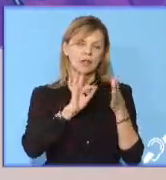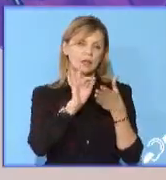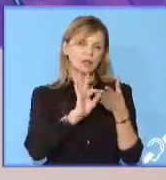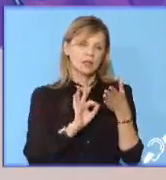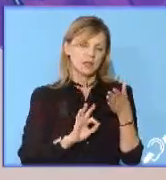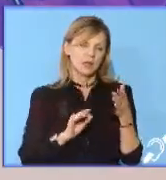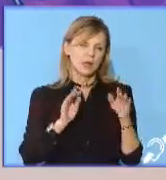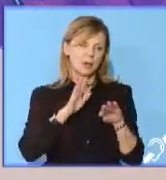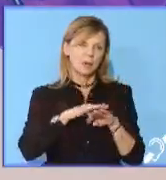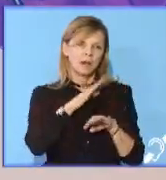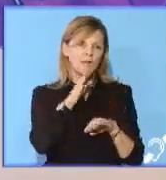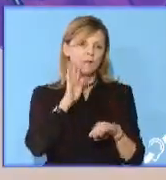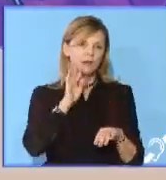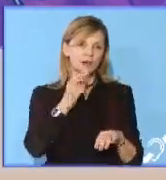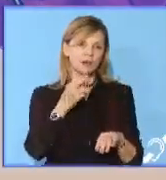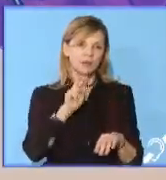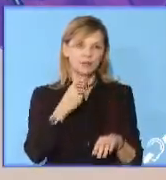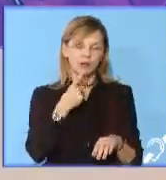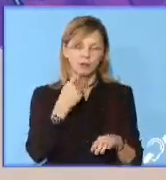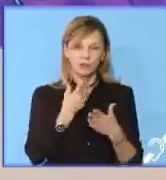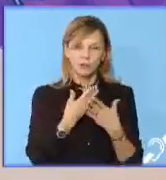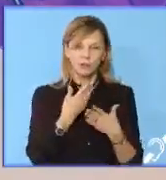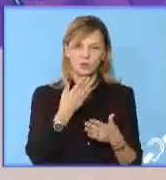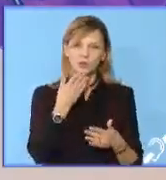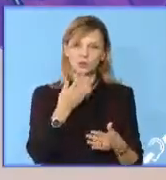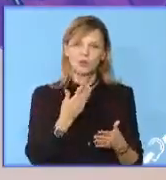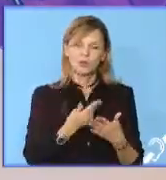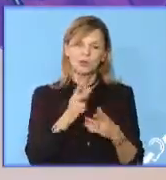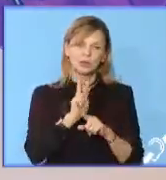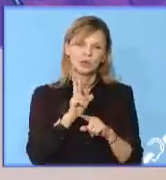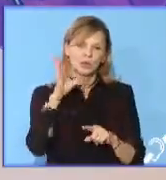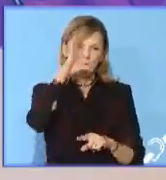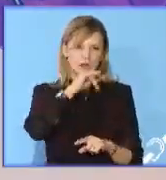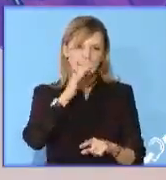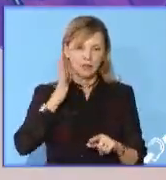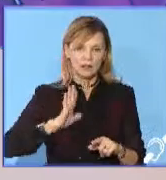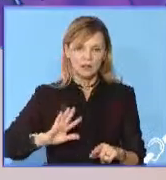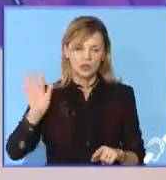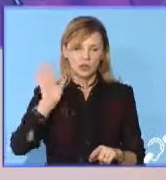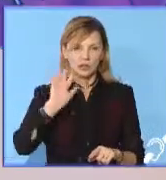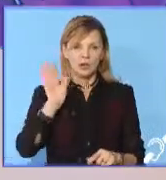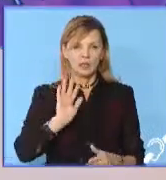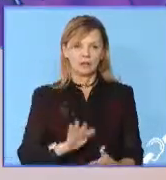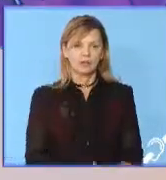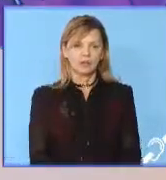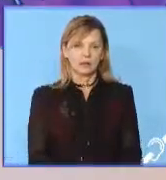și pe pagina de Facebook TVR Craiova. Vă mulțumesc pentru atenție, o seară liniștită. Pe mâine!